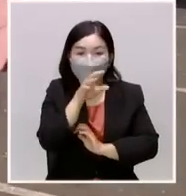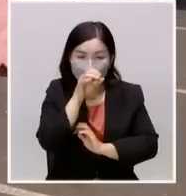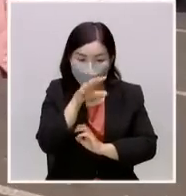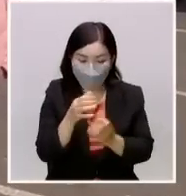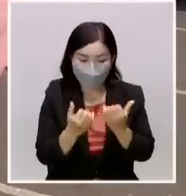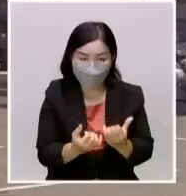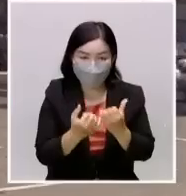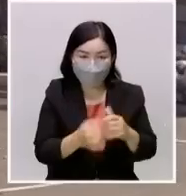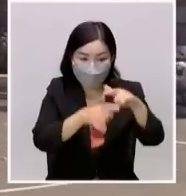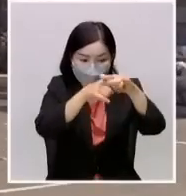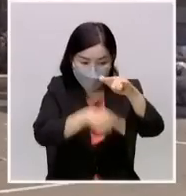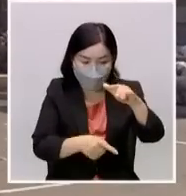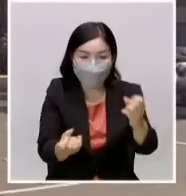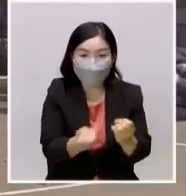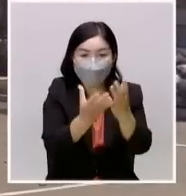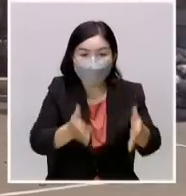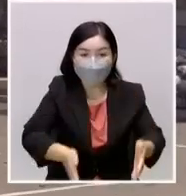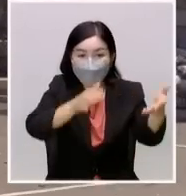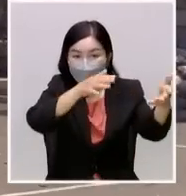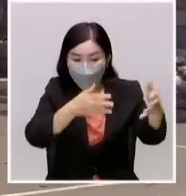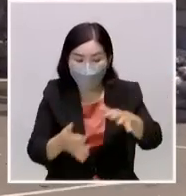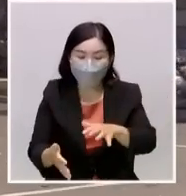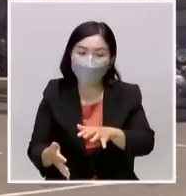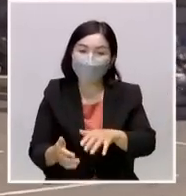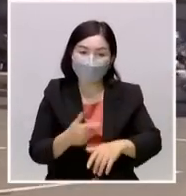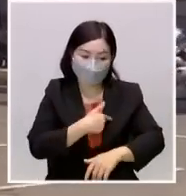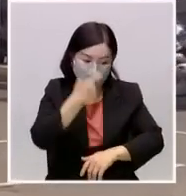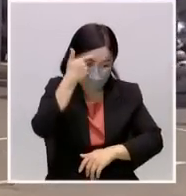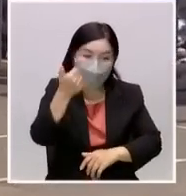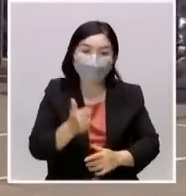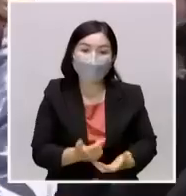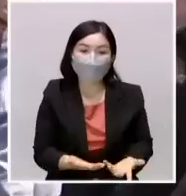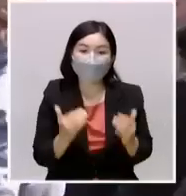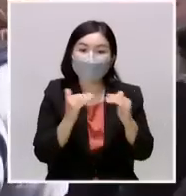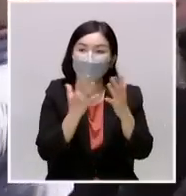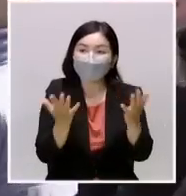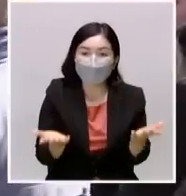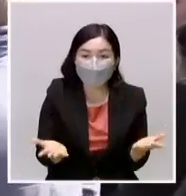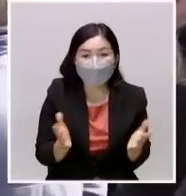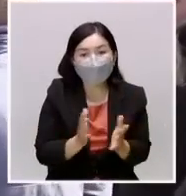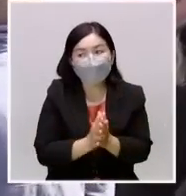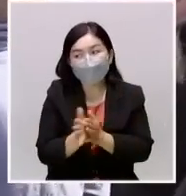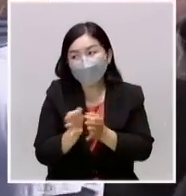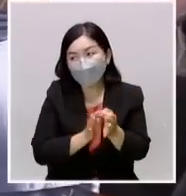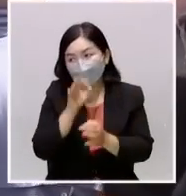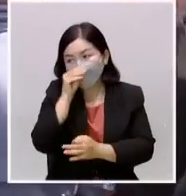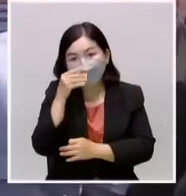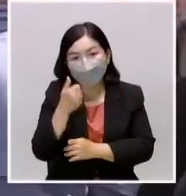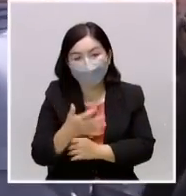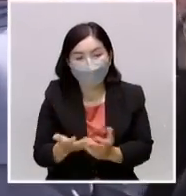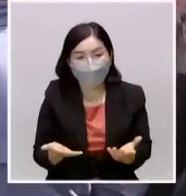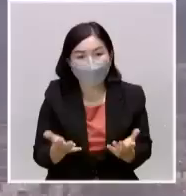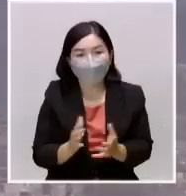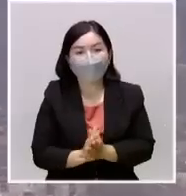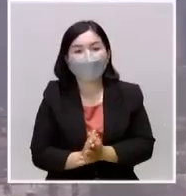าเหตุโจมตีดังกล่าวเป็นความโหดร้ายอย่างไร้มนุษยธรรมที่ไม่สามารถหาคำอธิบายได้และจ